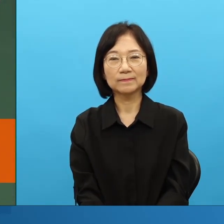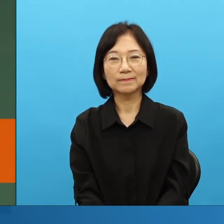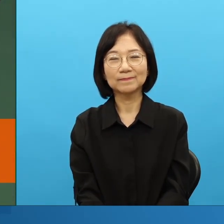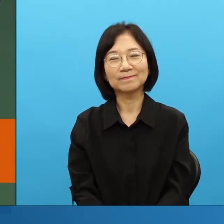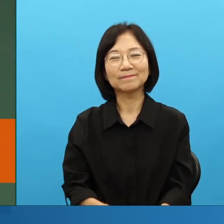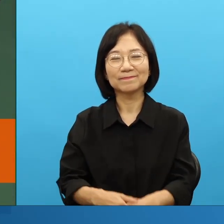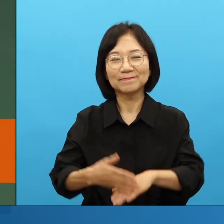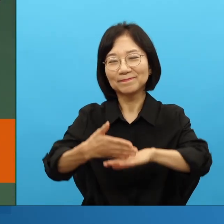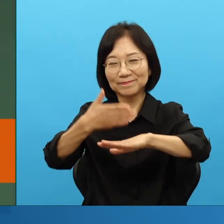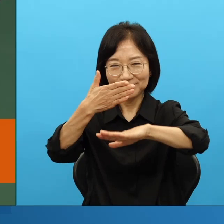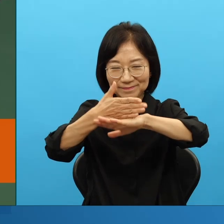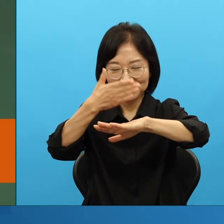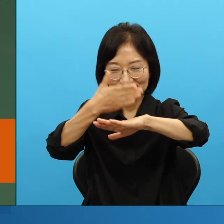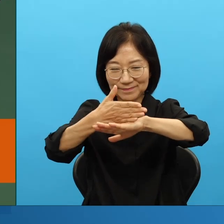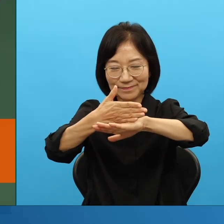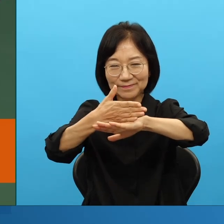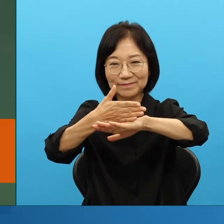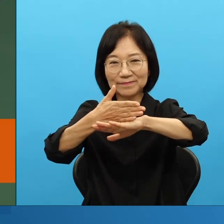감사합니다. 谢谢.